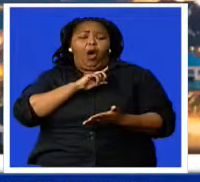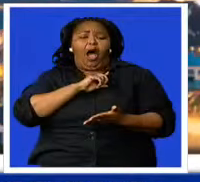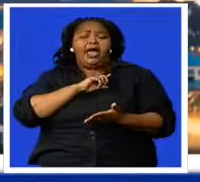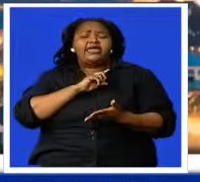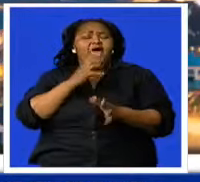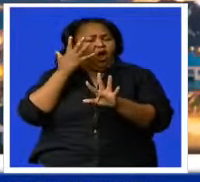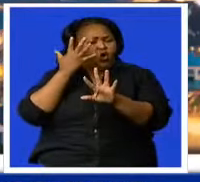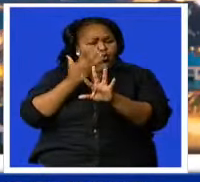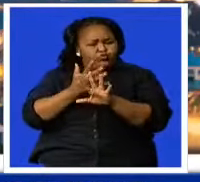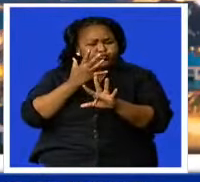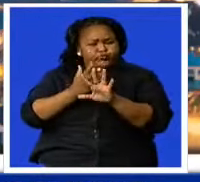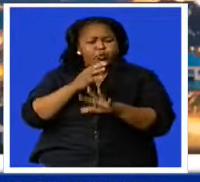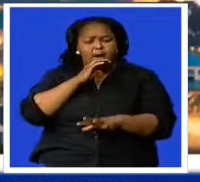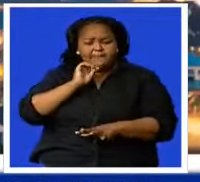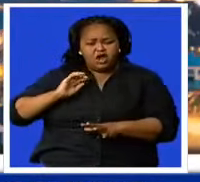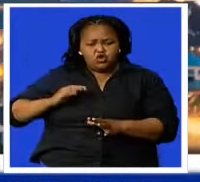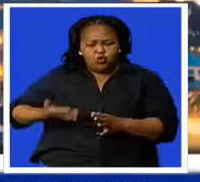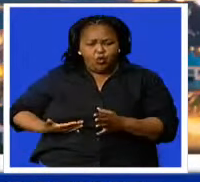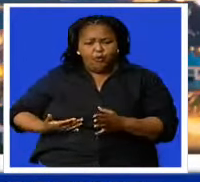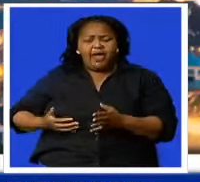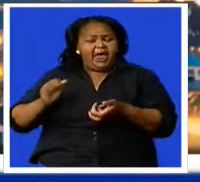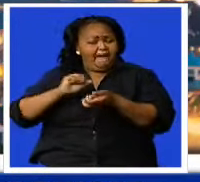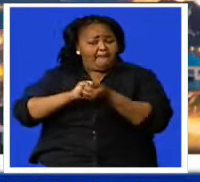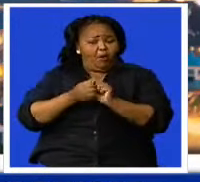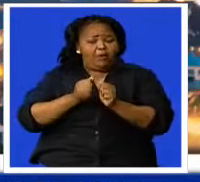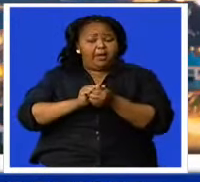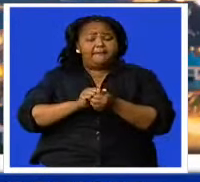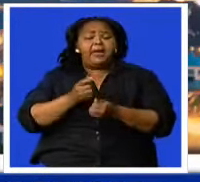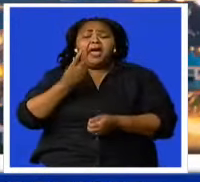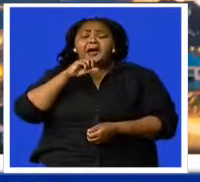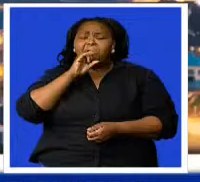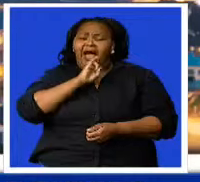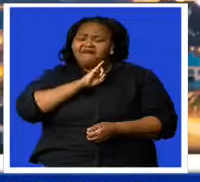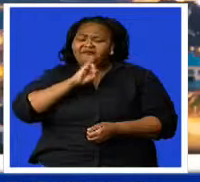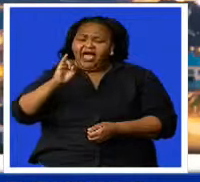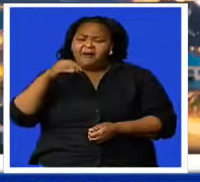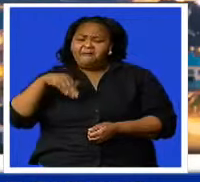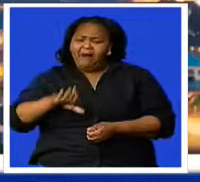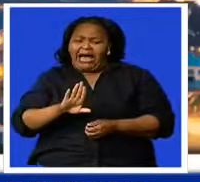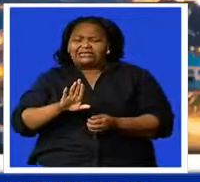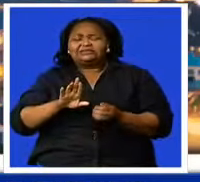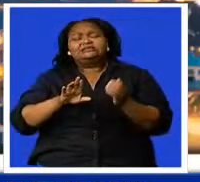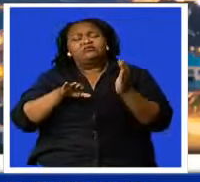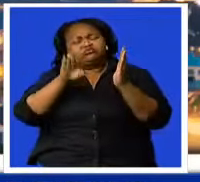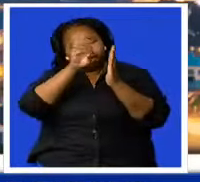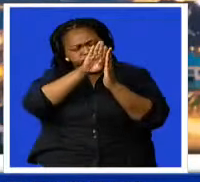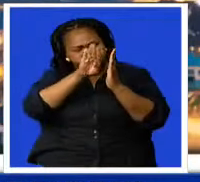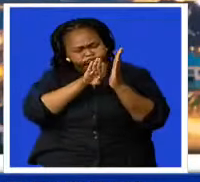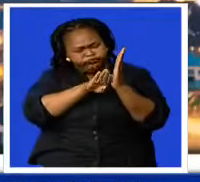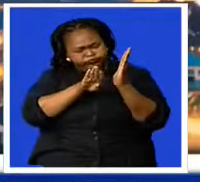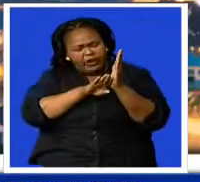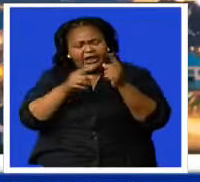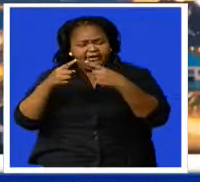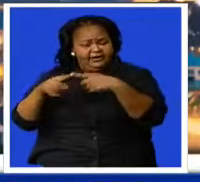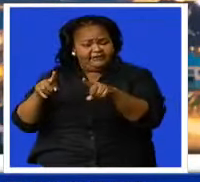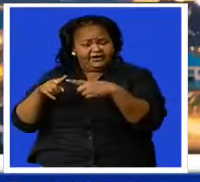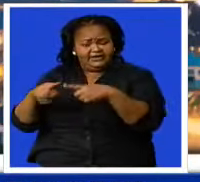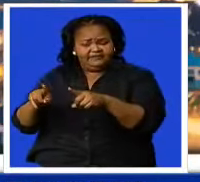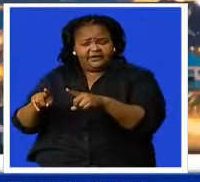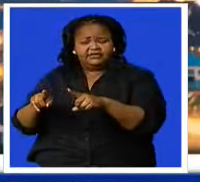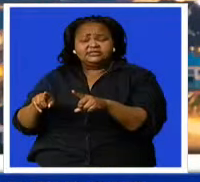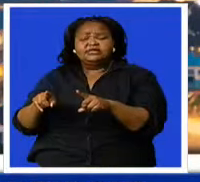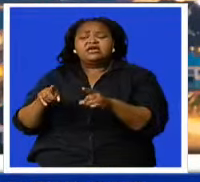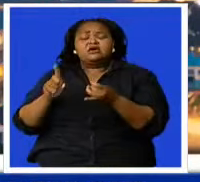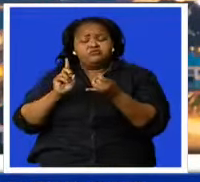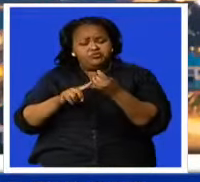njengesihlakalo. Kepha ke kude akwende loko kufaneleke abuke tinhlangothi letehlukene letifaka ekhathi umthetho. Masuke ukusho loko